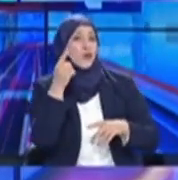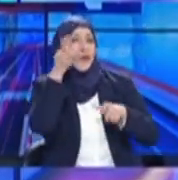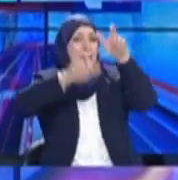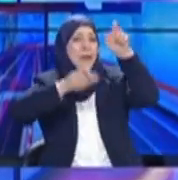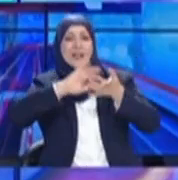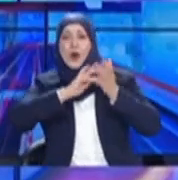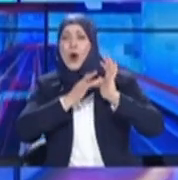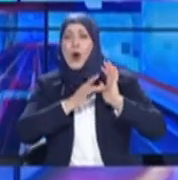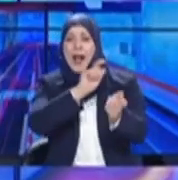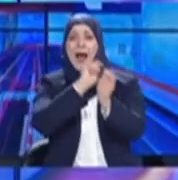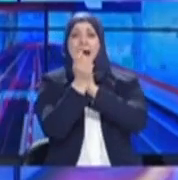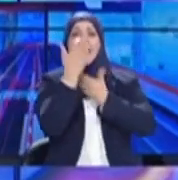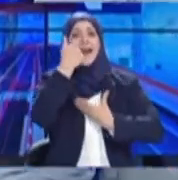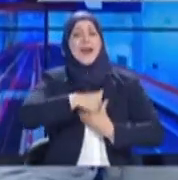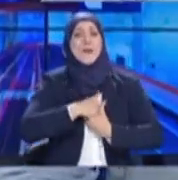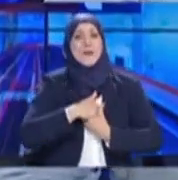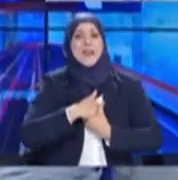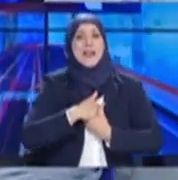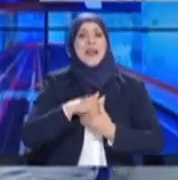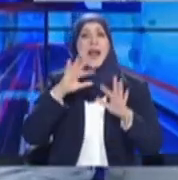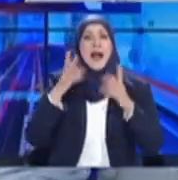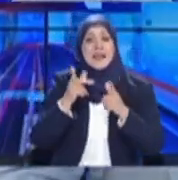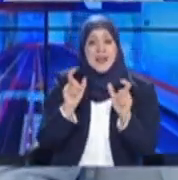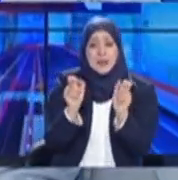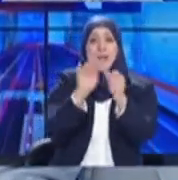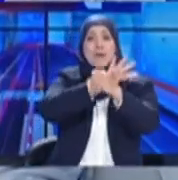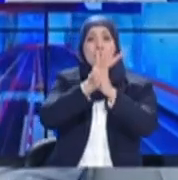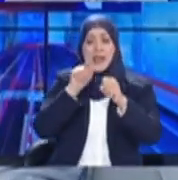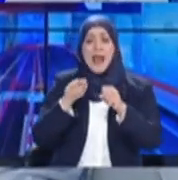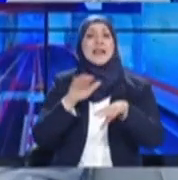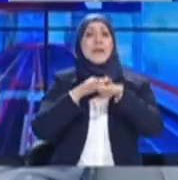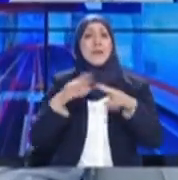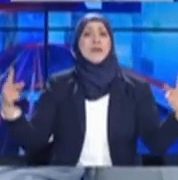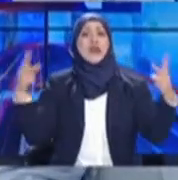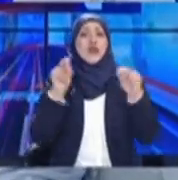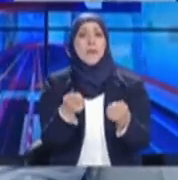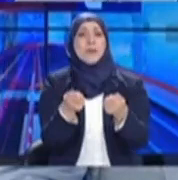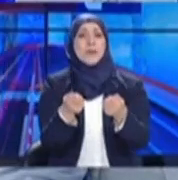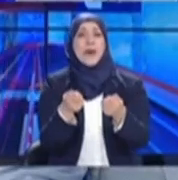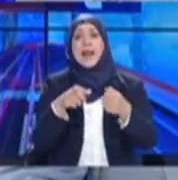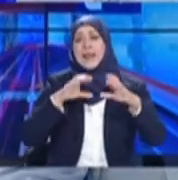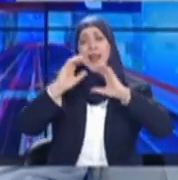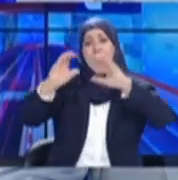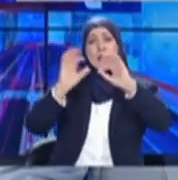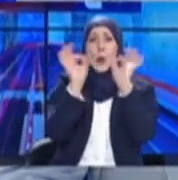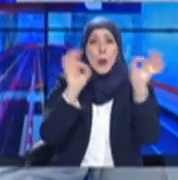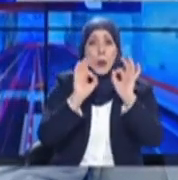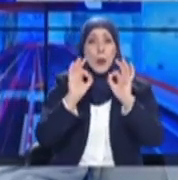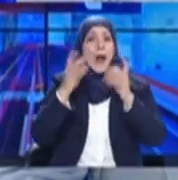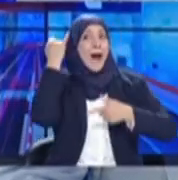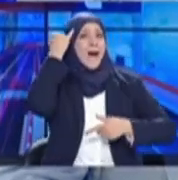الجمع الان قرونا حرمه الناس من التواصل من ان يكونوا في نفس المكان اه نستمع الى الموسيقى مع بعض لكن